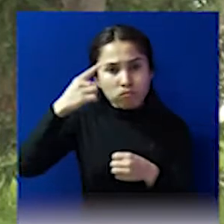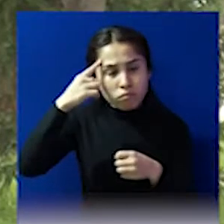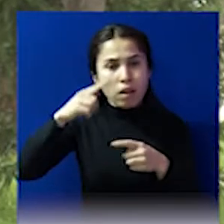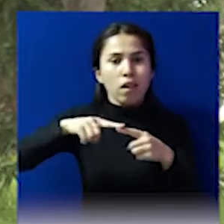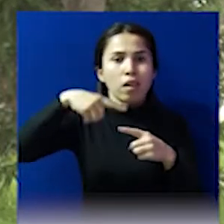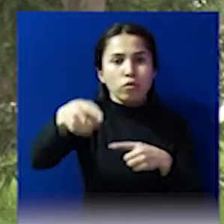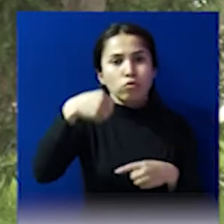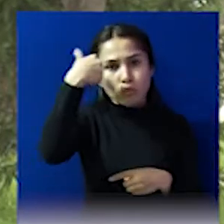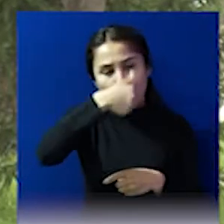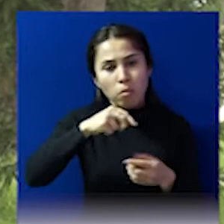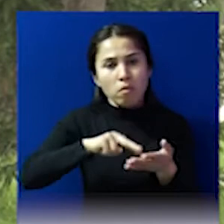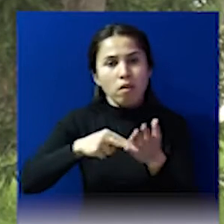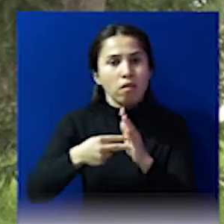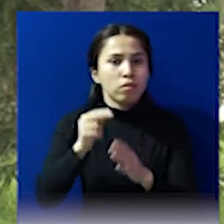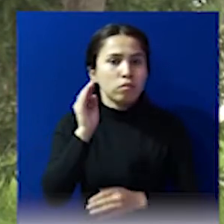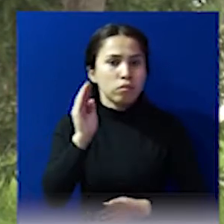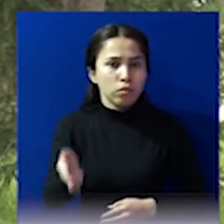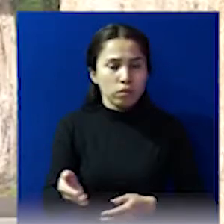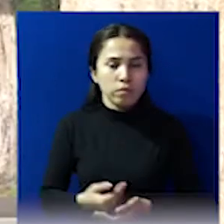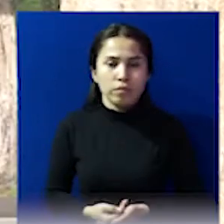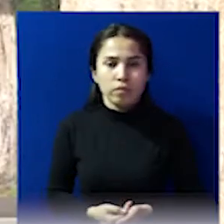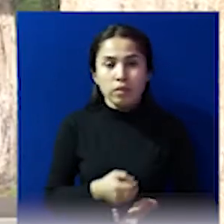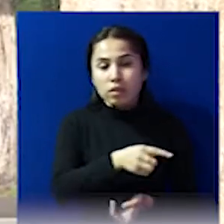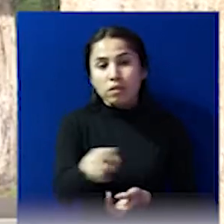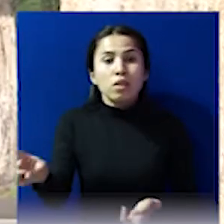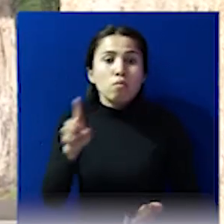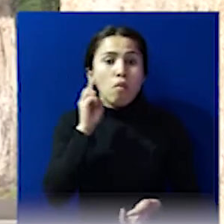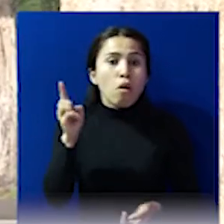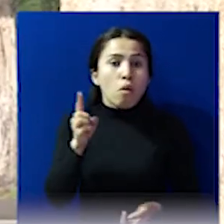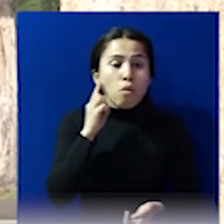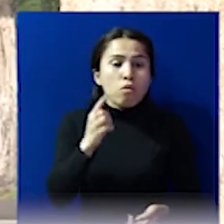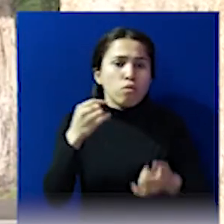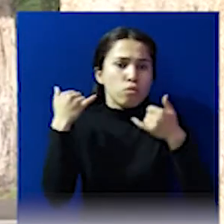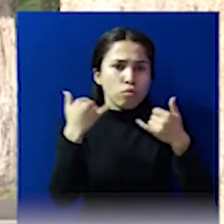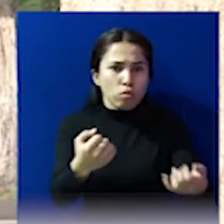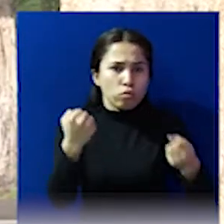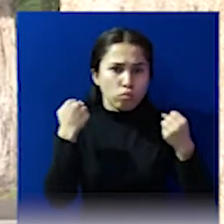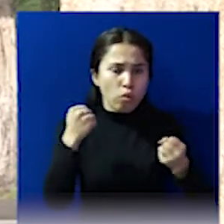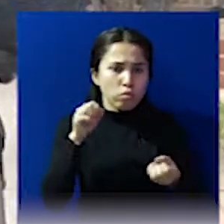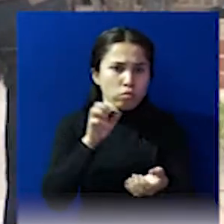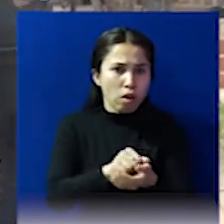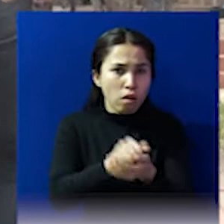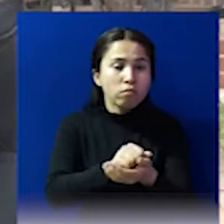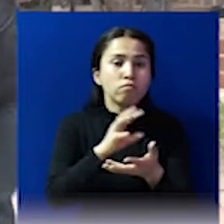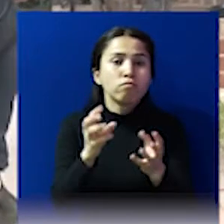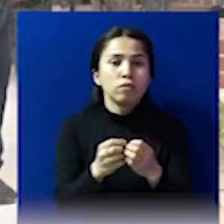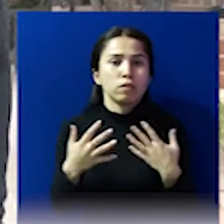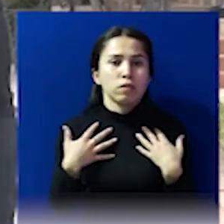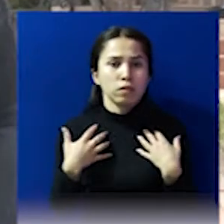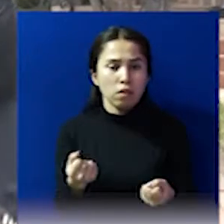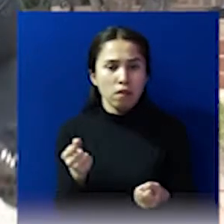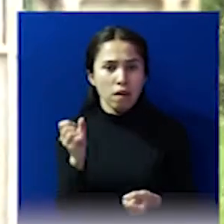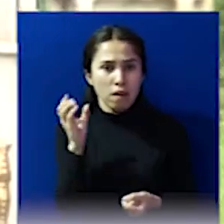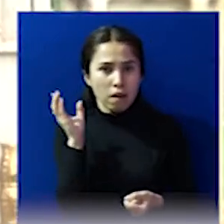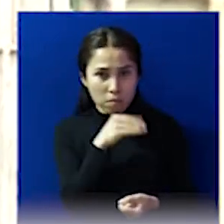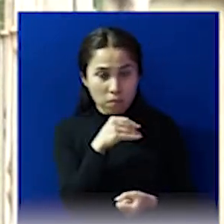үйде отырған азаматтардың сеніміне кіріп, тақырға отырғызып кеткен. Осылайша WhatsApp мессенджері арқылы 25 азамат бірнеше миллион теңгесінен